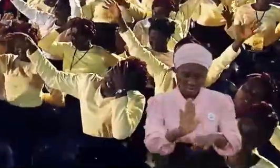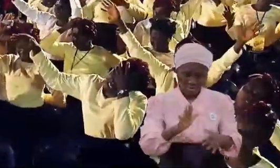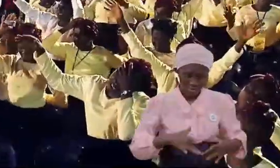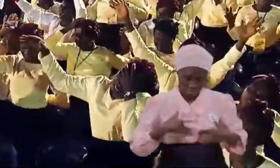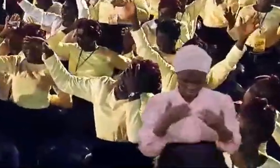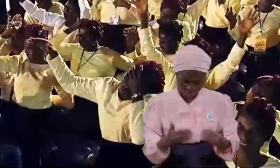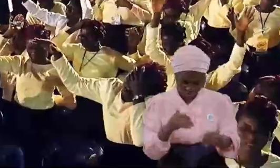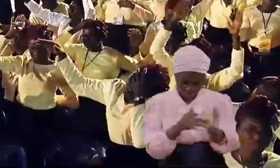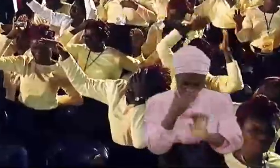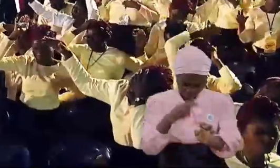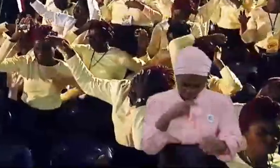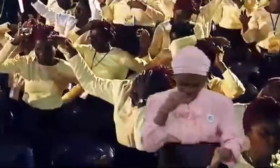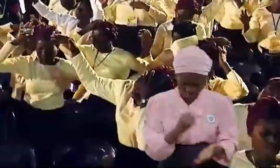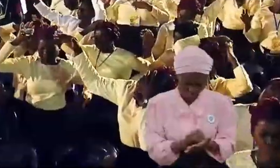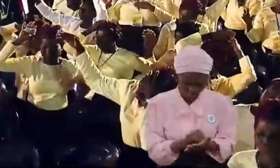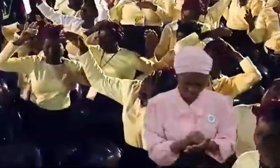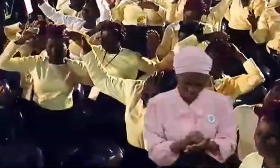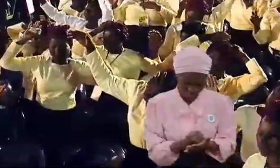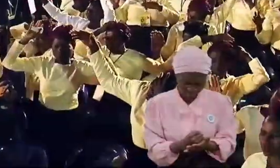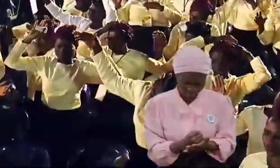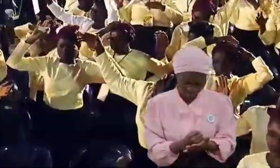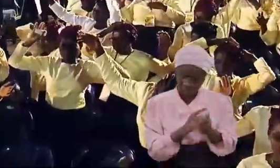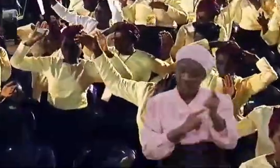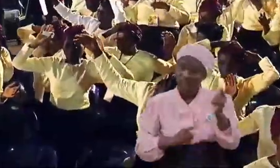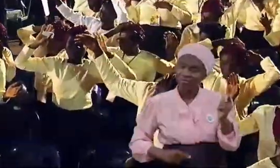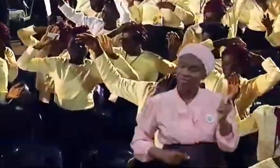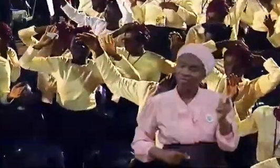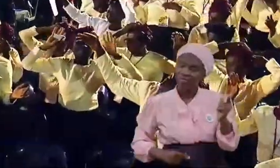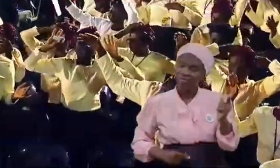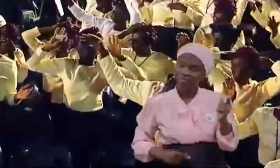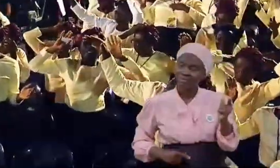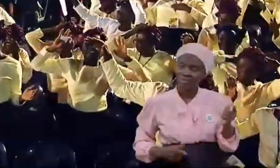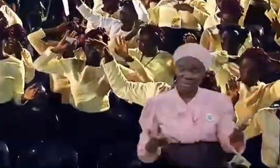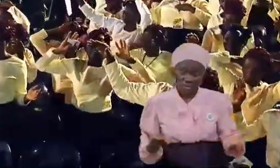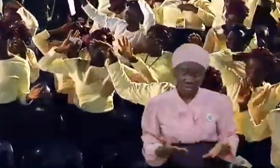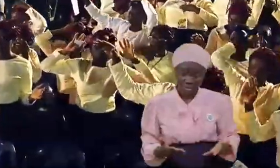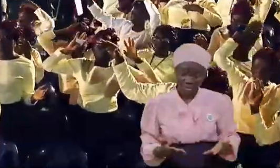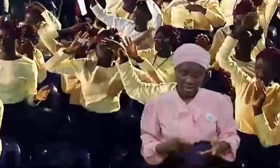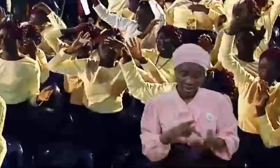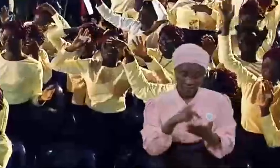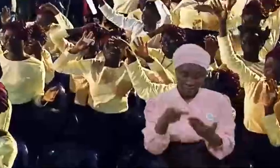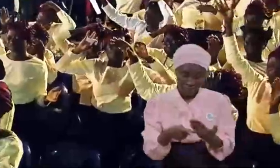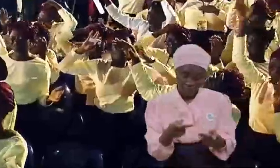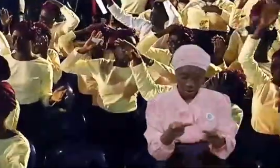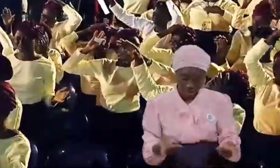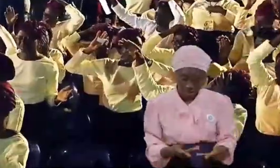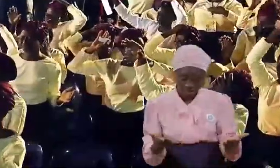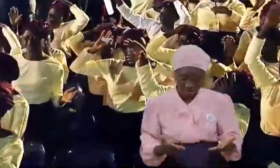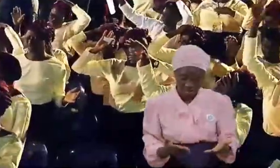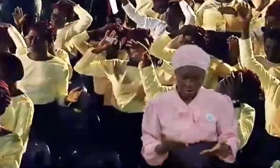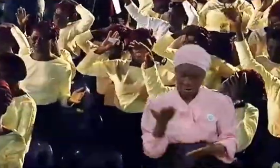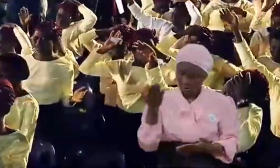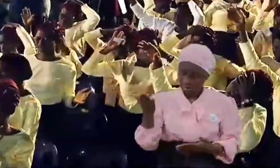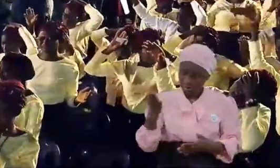Jésus. Seigneur, ici au lieu Alpha, là-bas, en ligne,